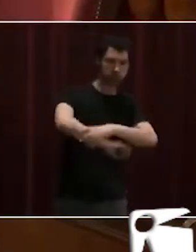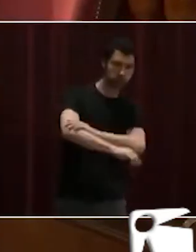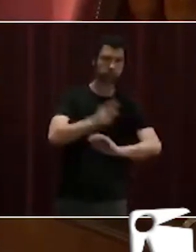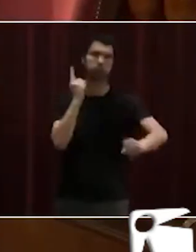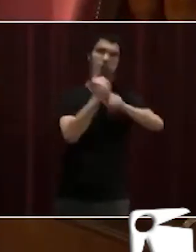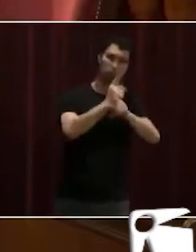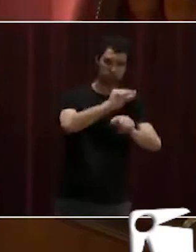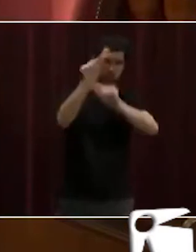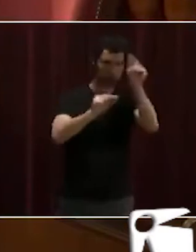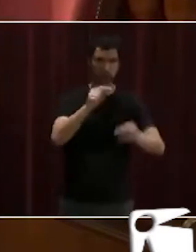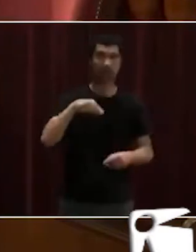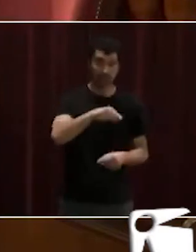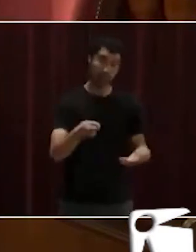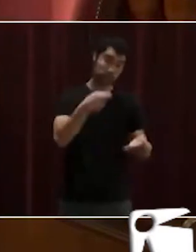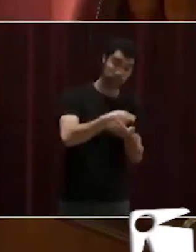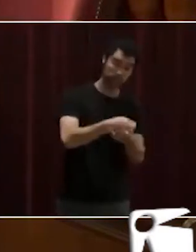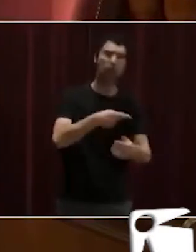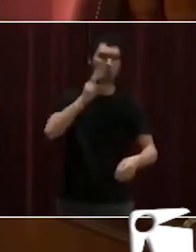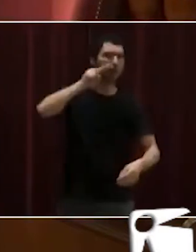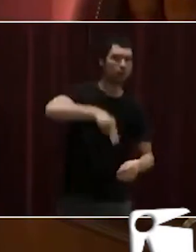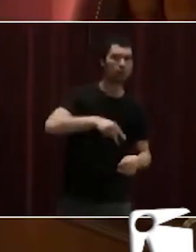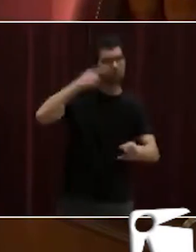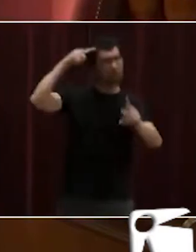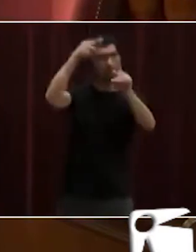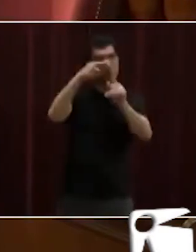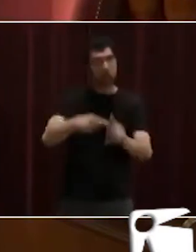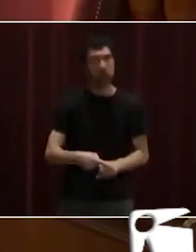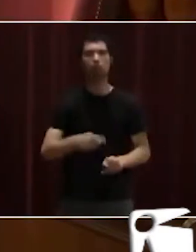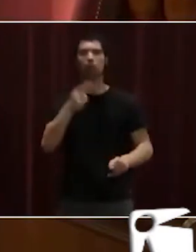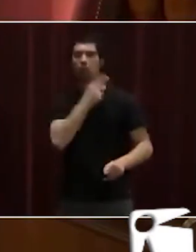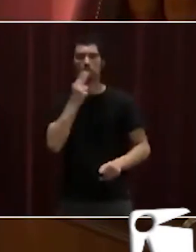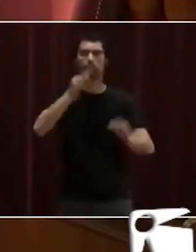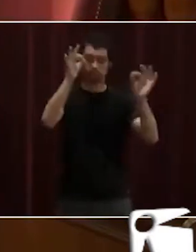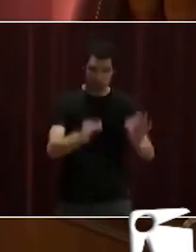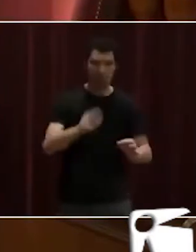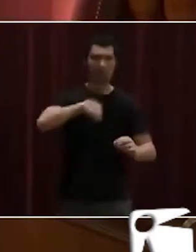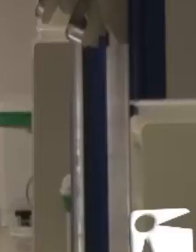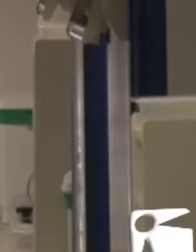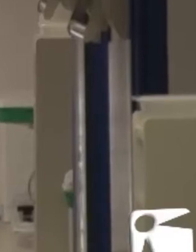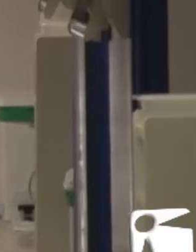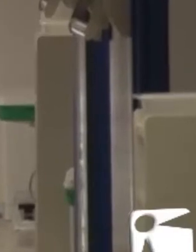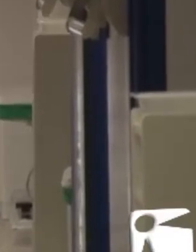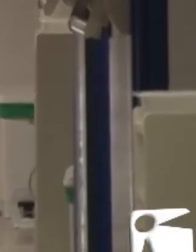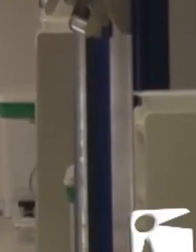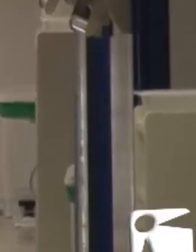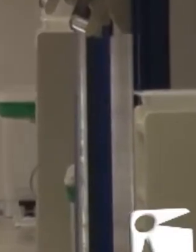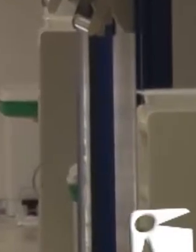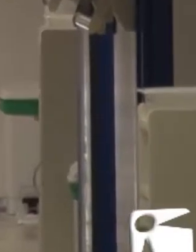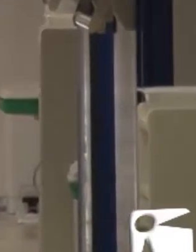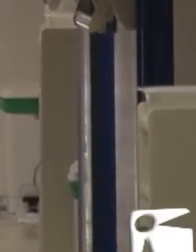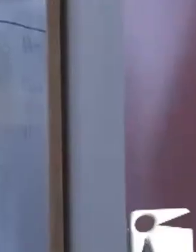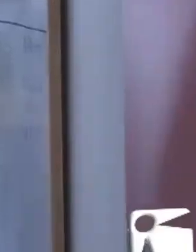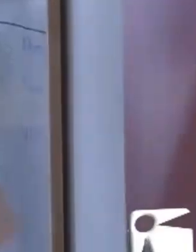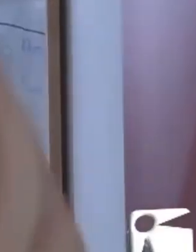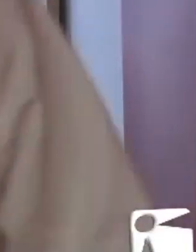complement reconeix el compliment d'objectius i els especials esforços que han de fer o fan els treballadors. Gómez ha fet aquestes